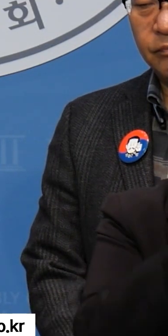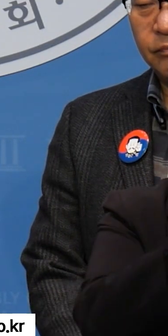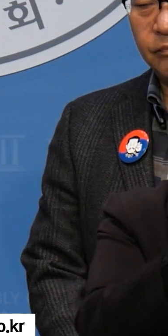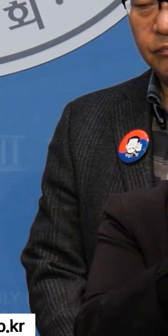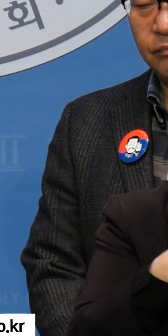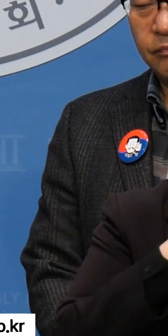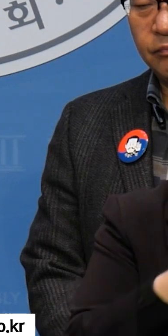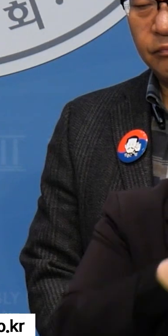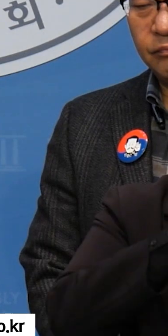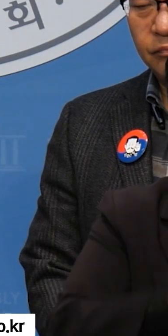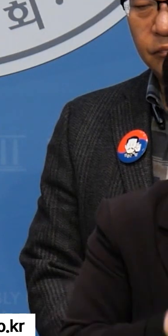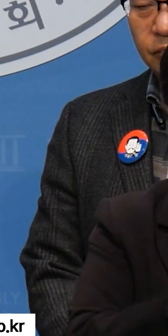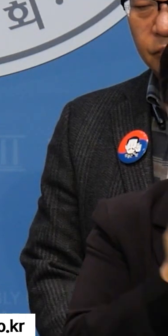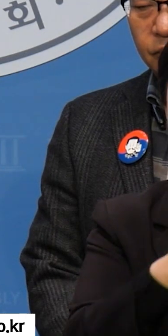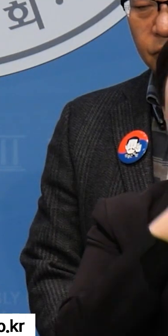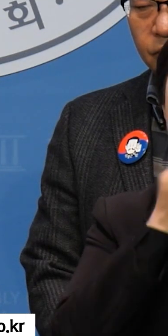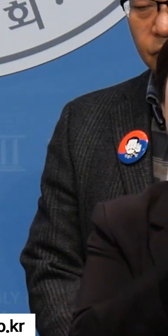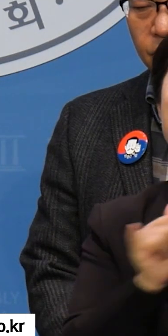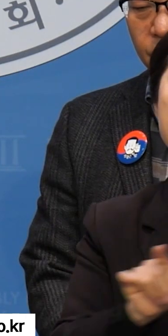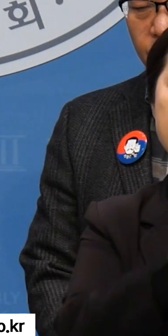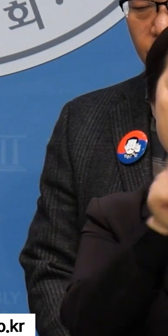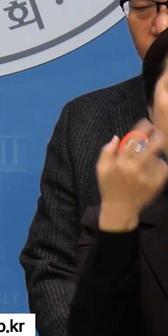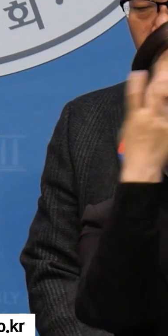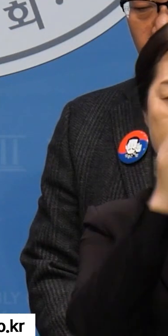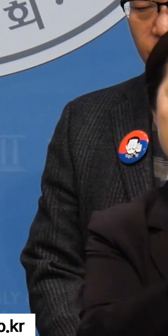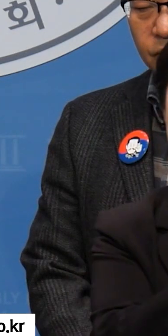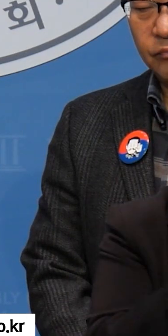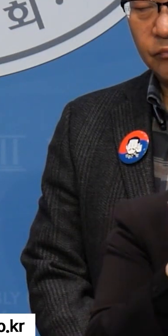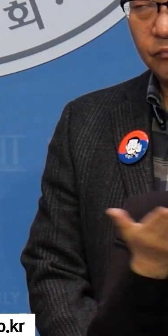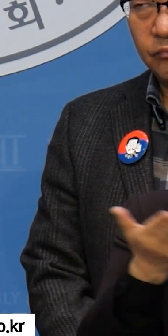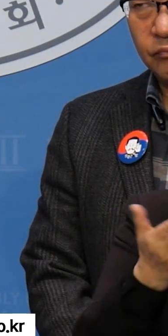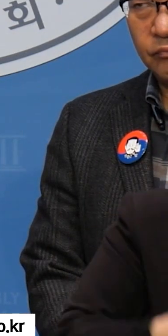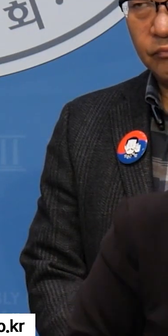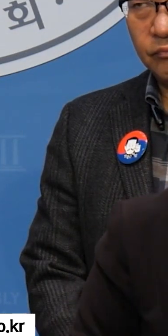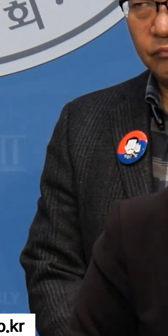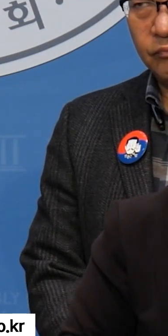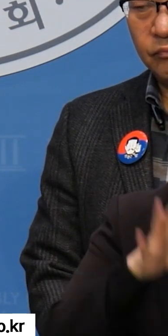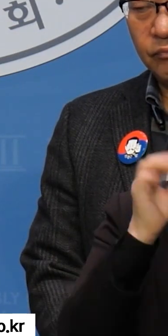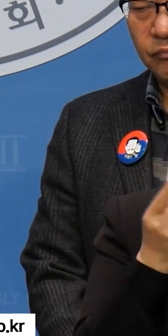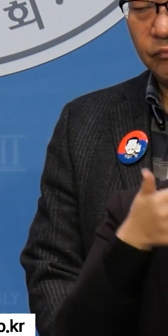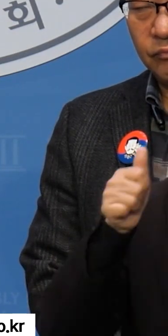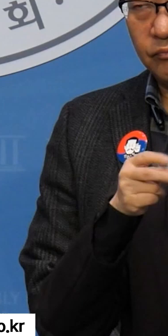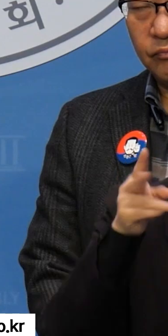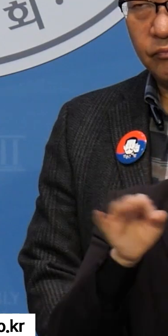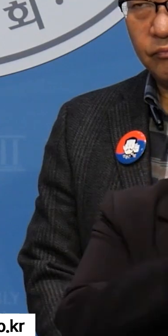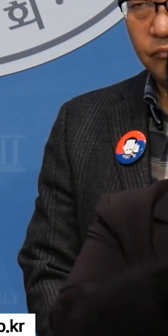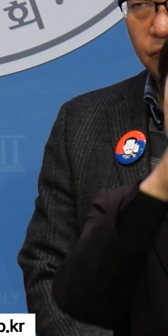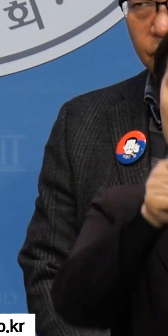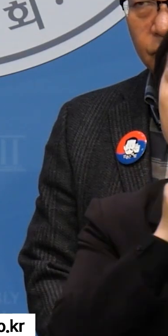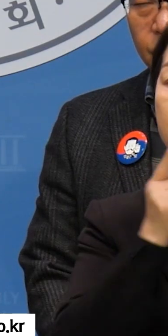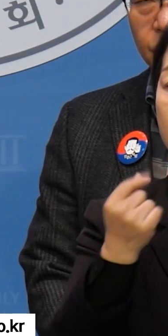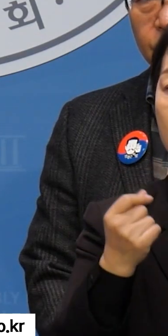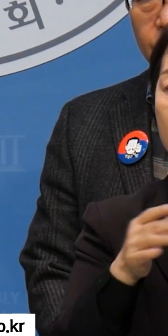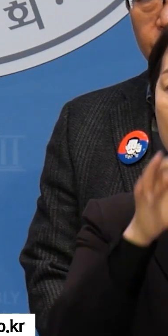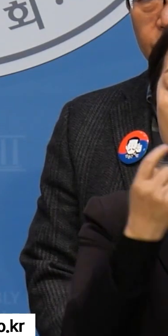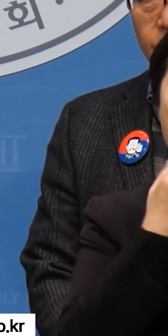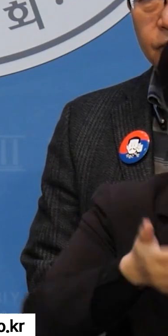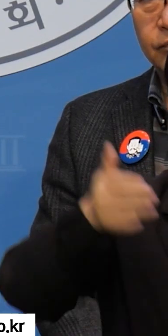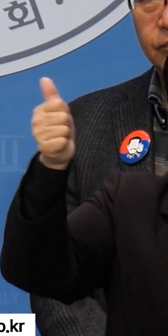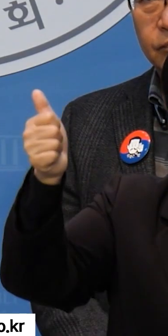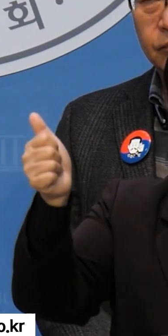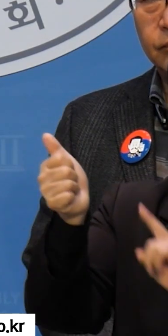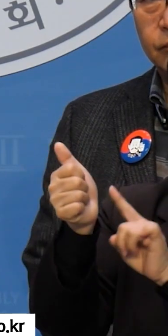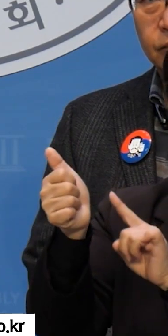촘촘하게 짜고 어르신의 일상을 두텁게 보호하는 일입니다. 우리 오기영 위원장님께서 말씀하셨듯이 오세훈